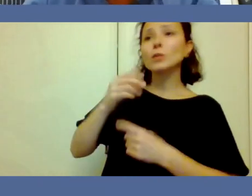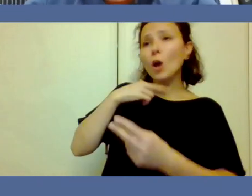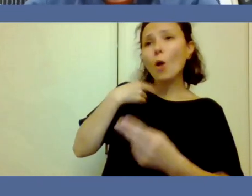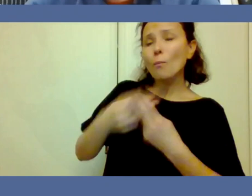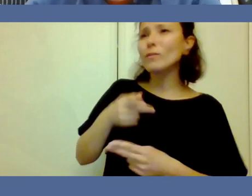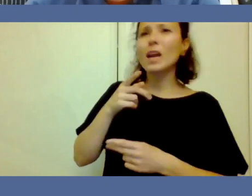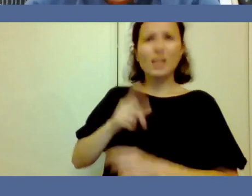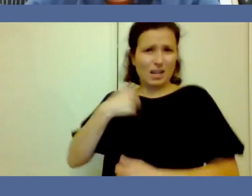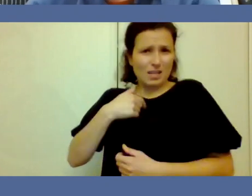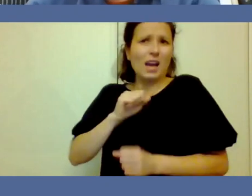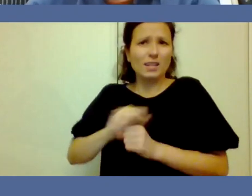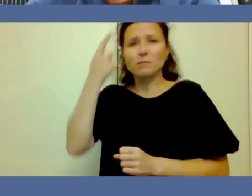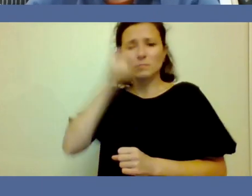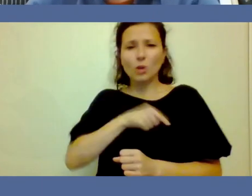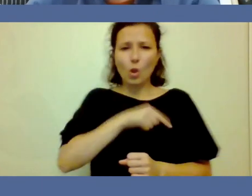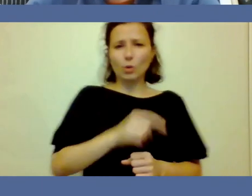psychologiem.